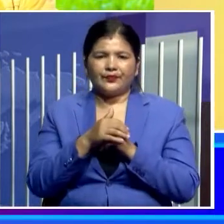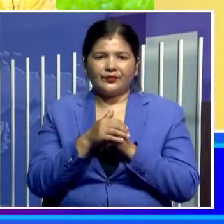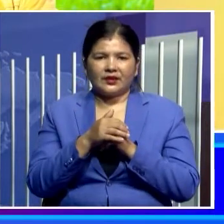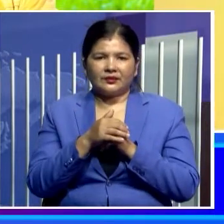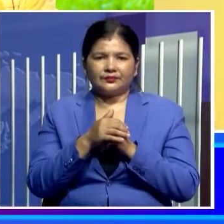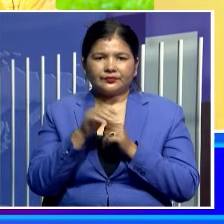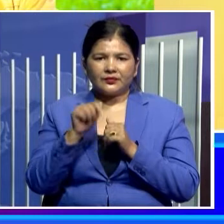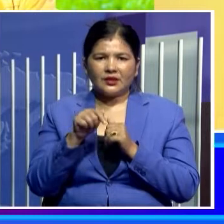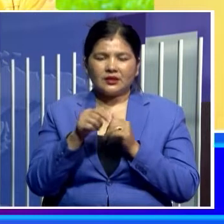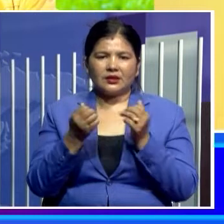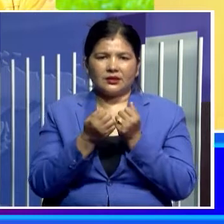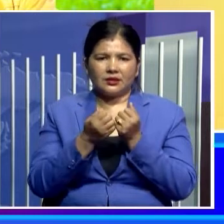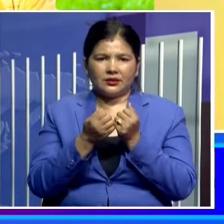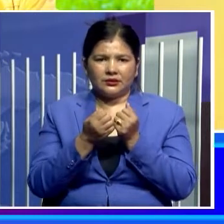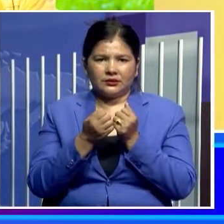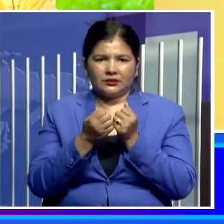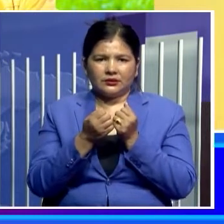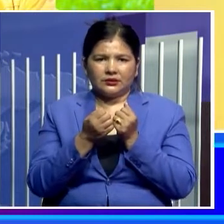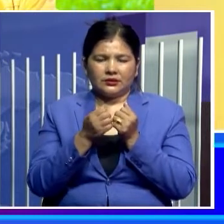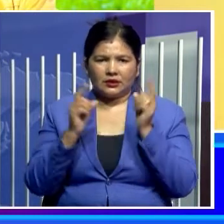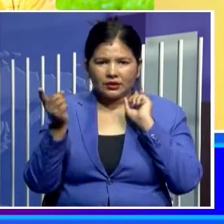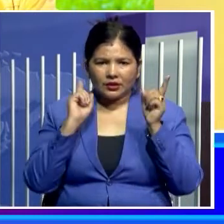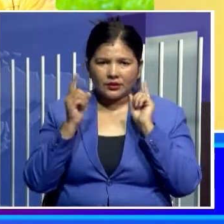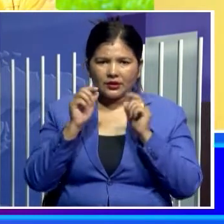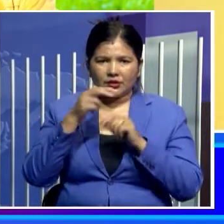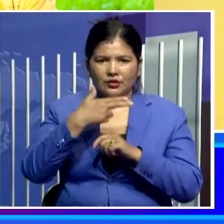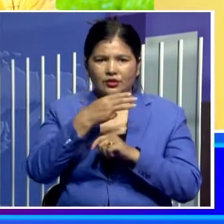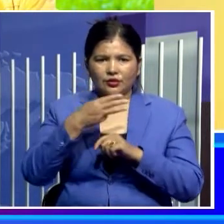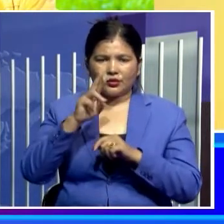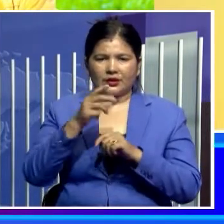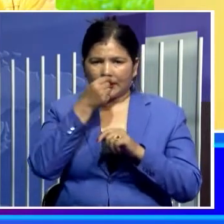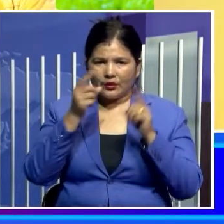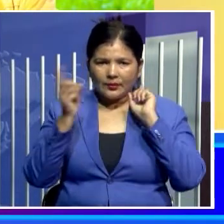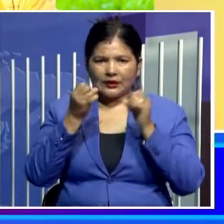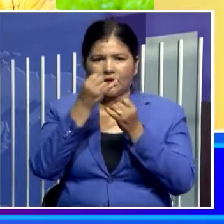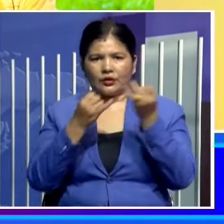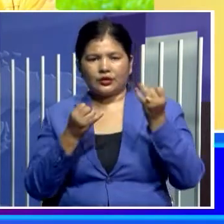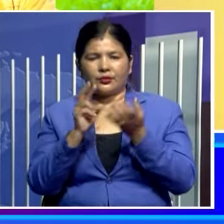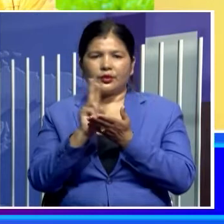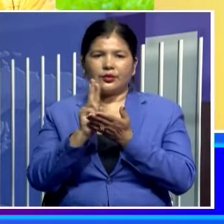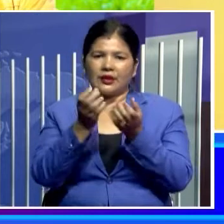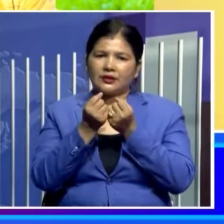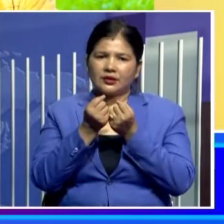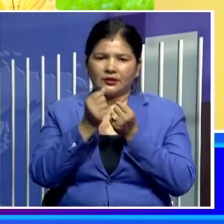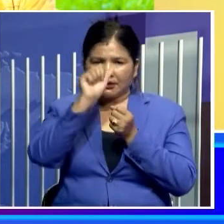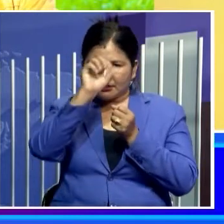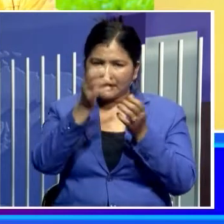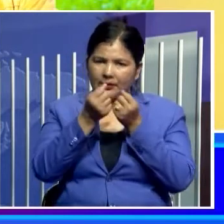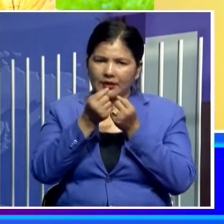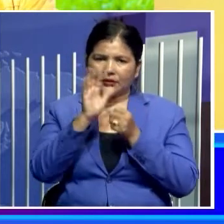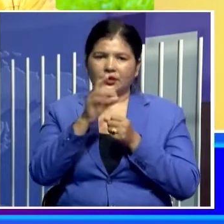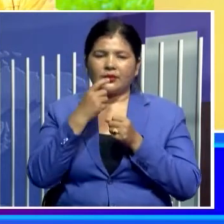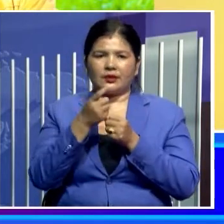लिएकी छु भने, यसै गरी चुरे नगरपालिका चुरे गाउँपालिकामा अन्तिम मतपरिणाम आइसकेको भन्ने जानकारी प्राप्त भएको छ